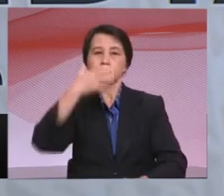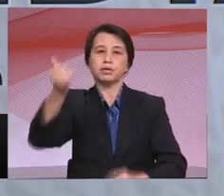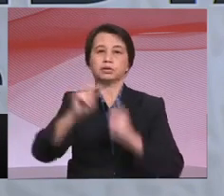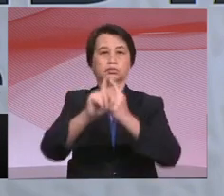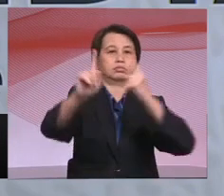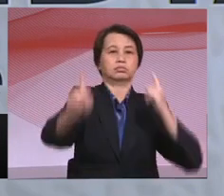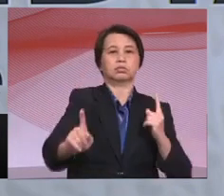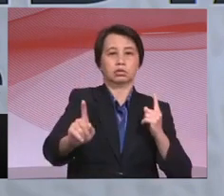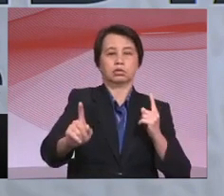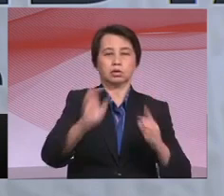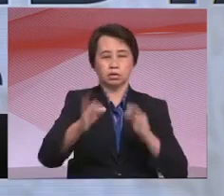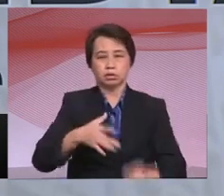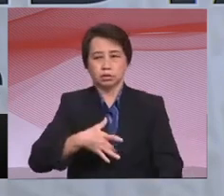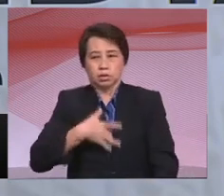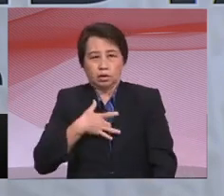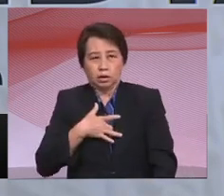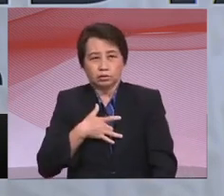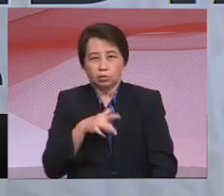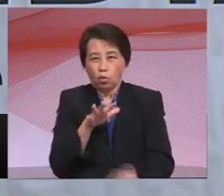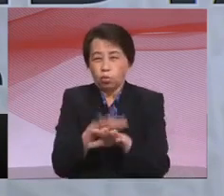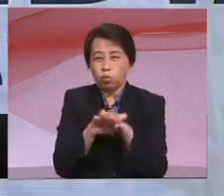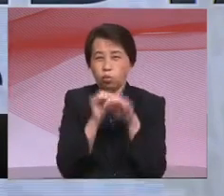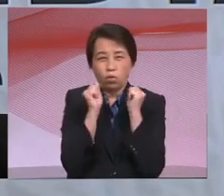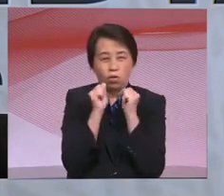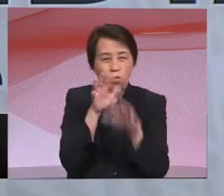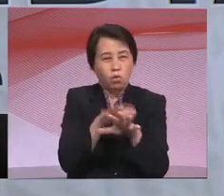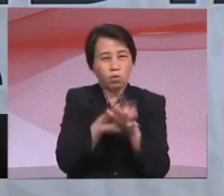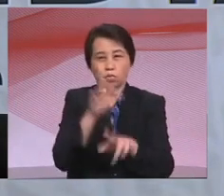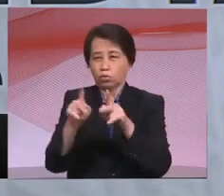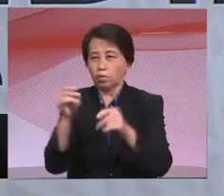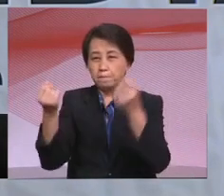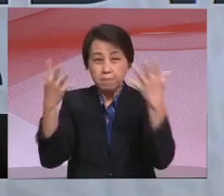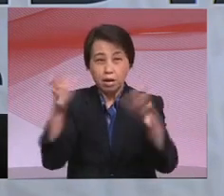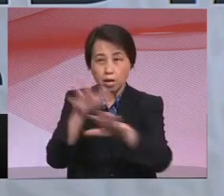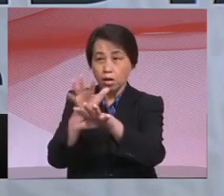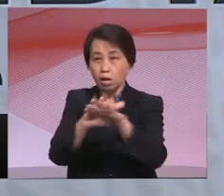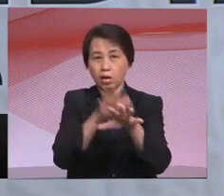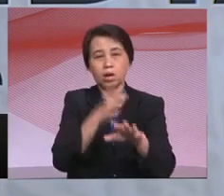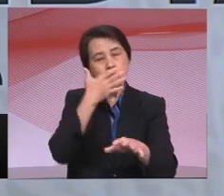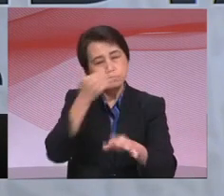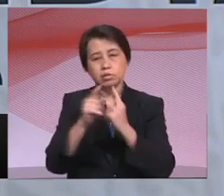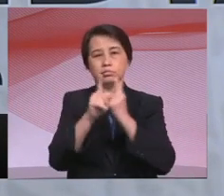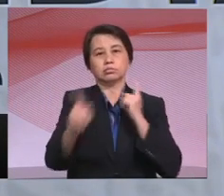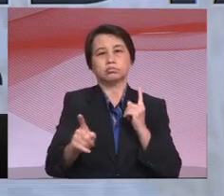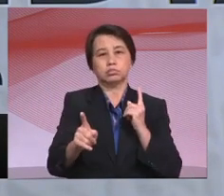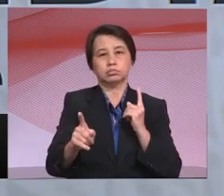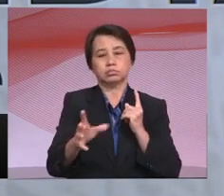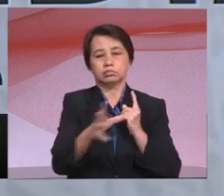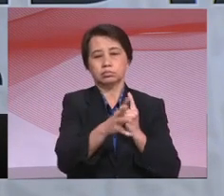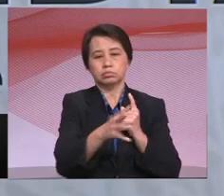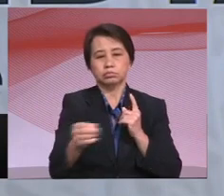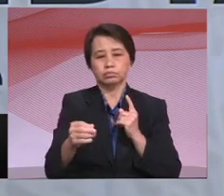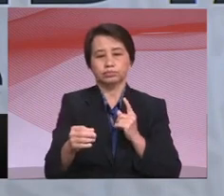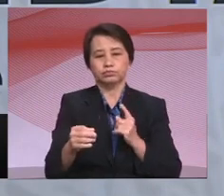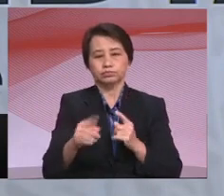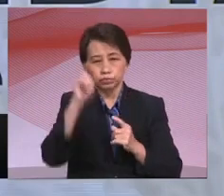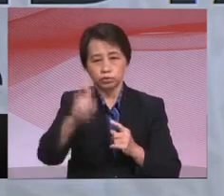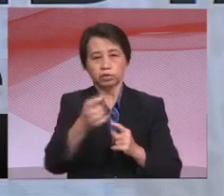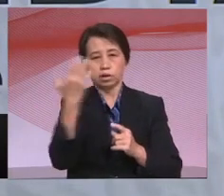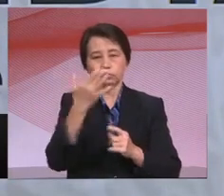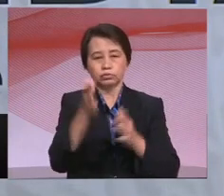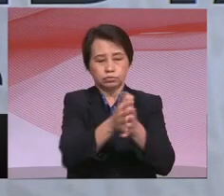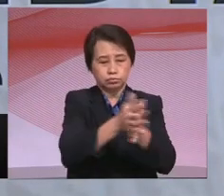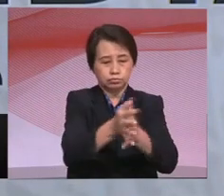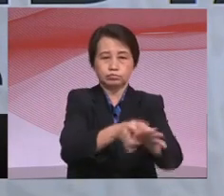yang kalau kita rasa sesak, kita kena amalkan satu meter dan menggunakan face mask dan kerap mencuci